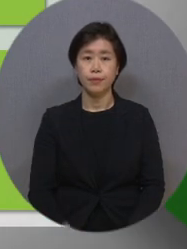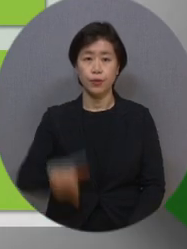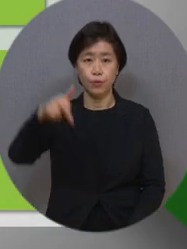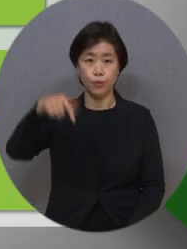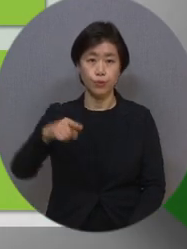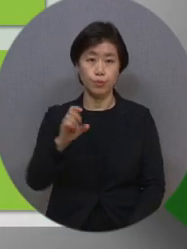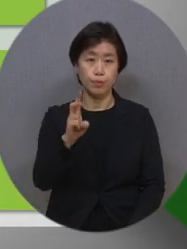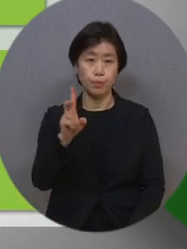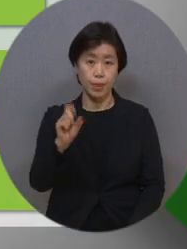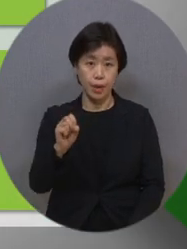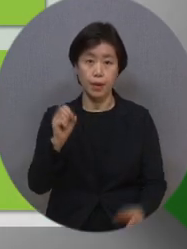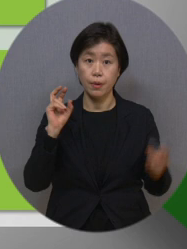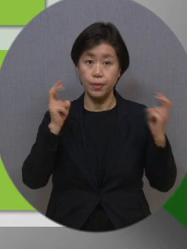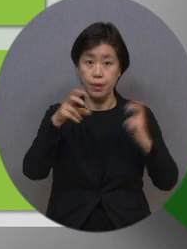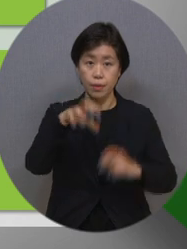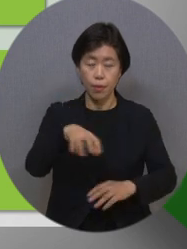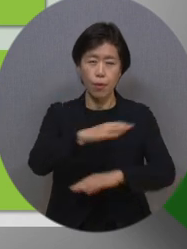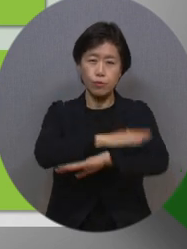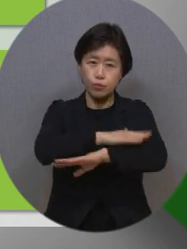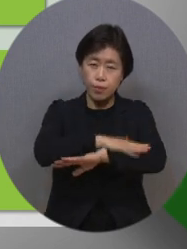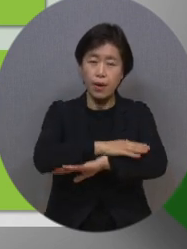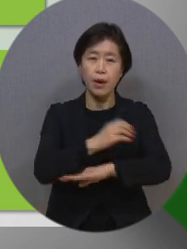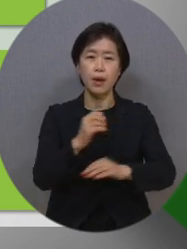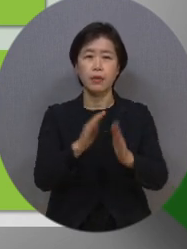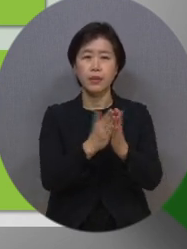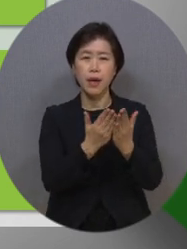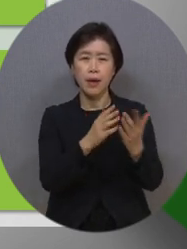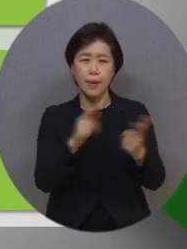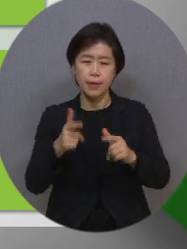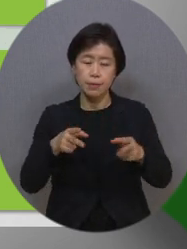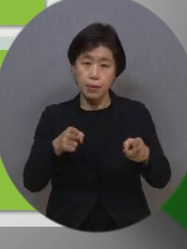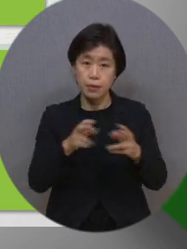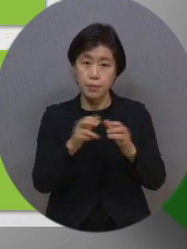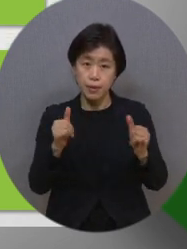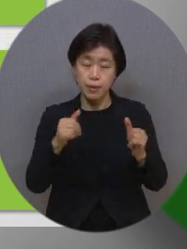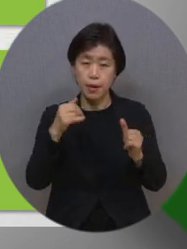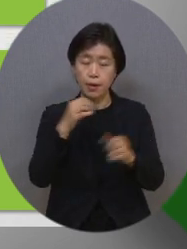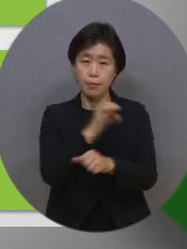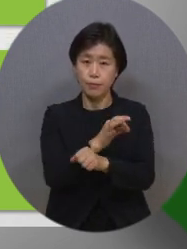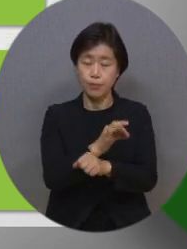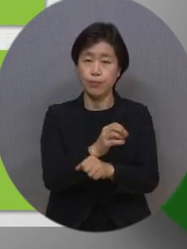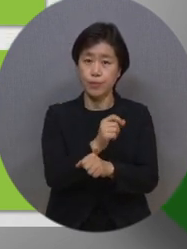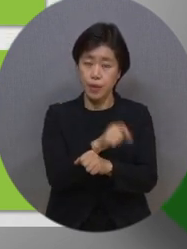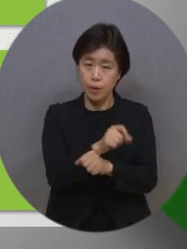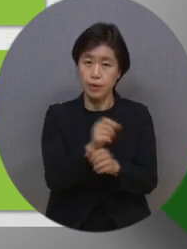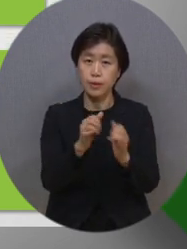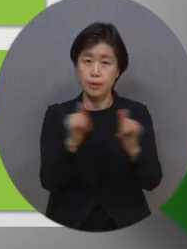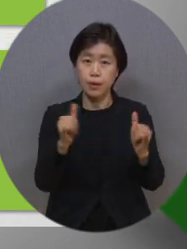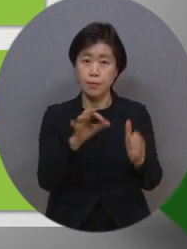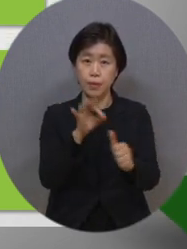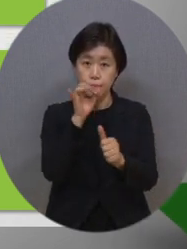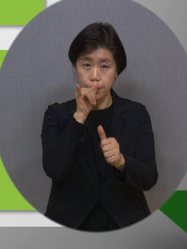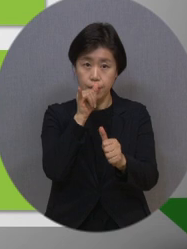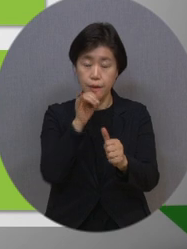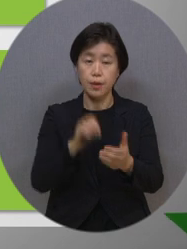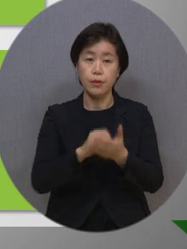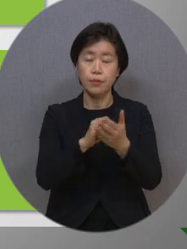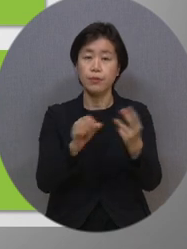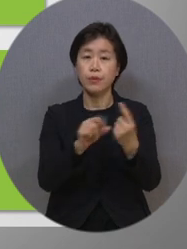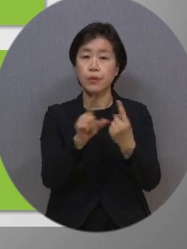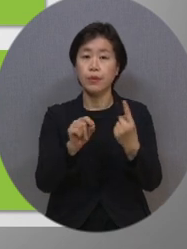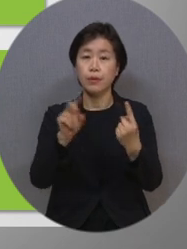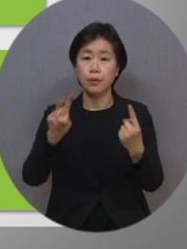쿠팡 주식회사에서 출판 자료 편집 사무원을 모집합니다. 접수 마감일은 1월